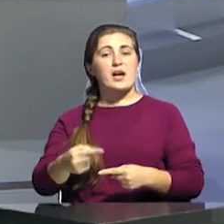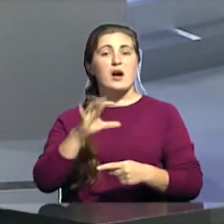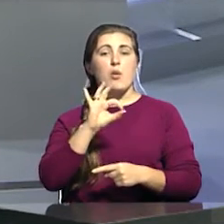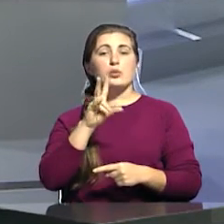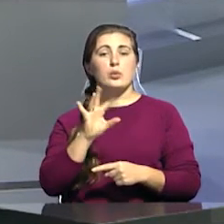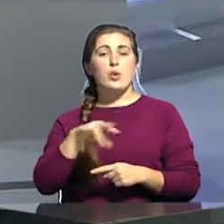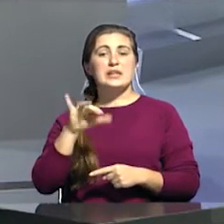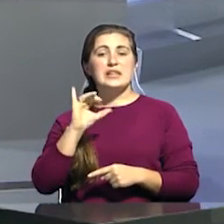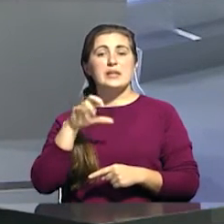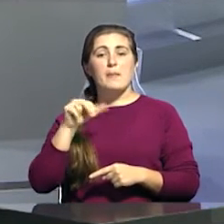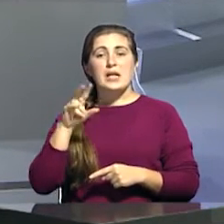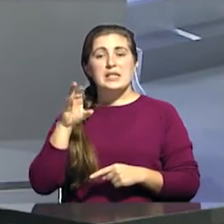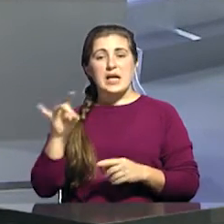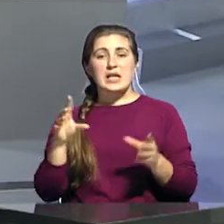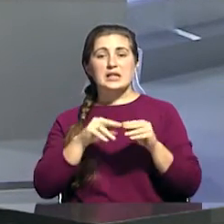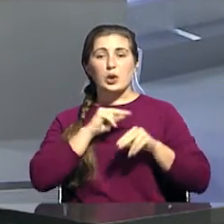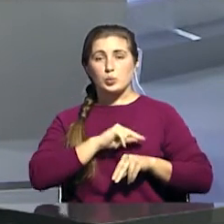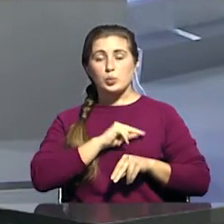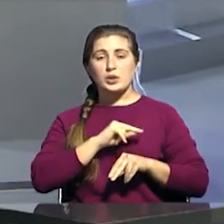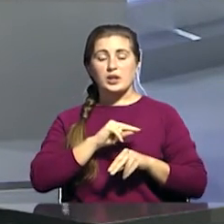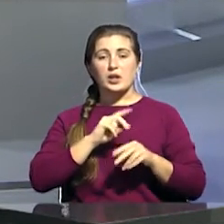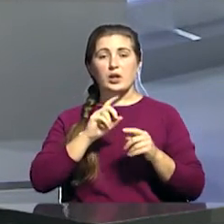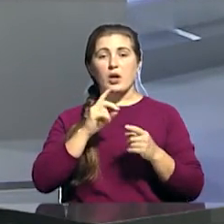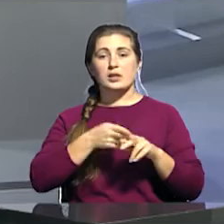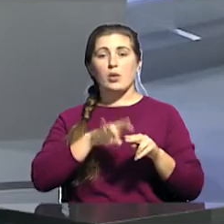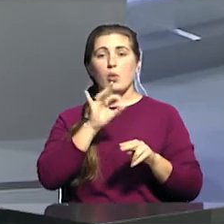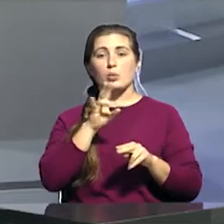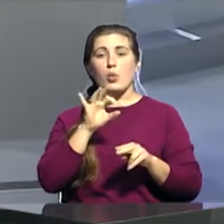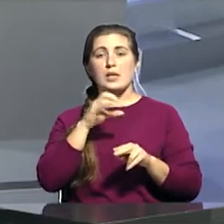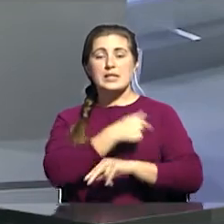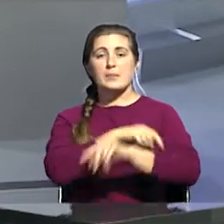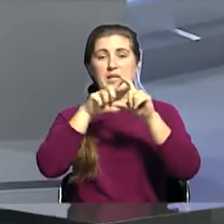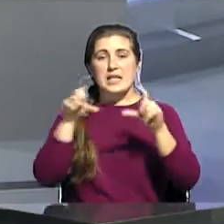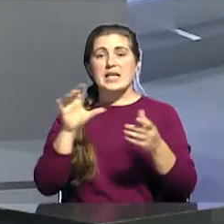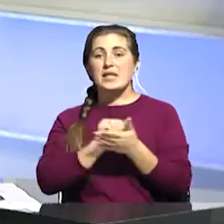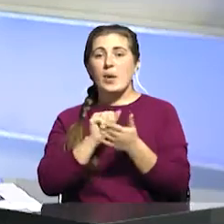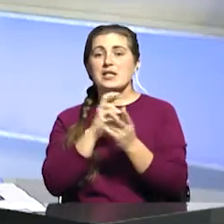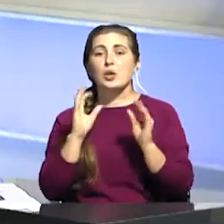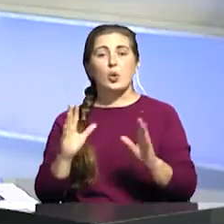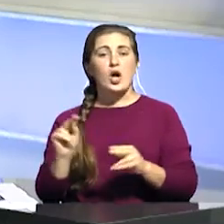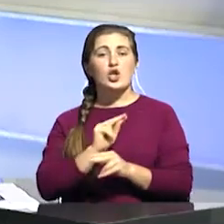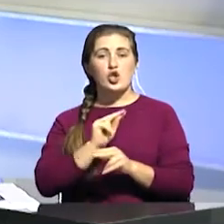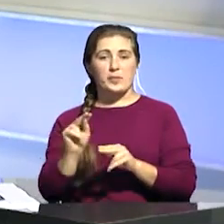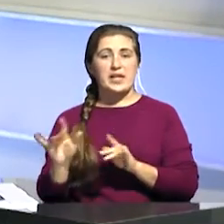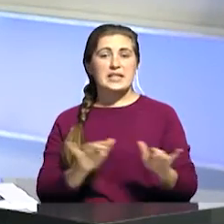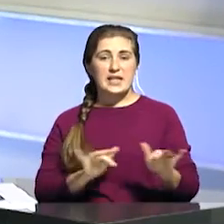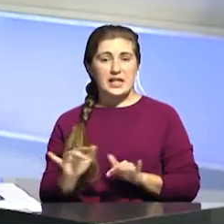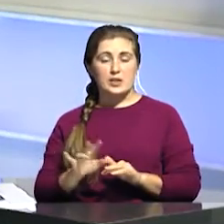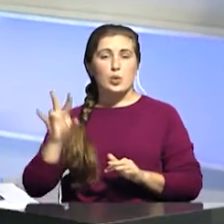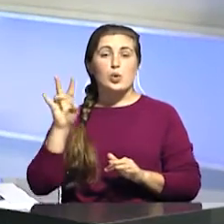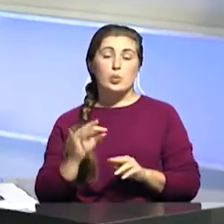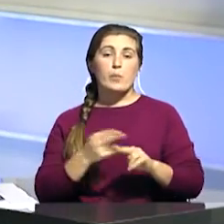онкодиспансер, сотрудники онкодиспансера занимались не только лечебной деятельностью, но,